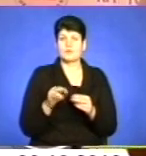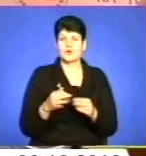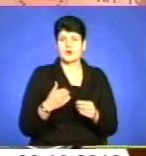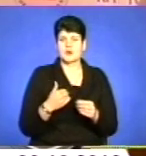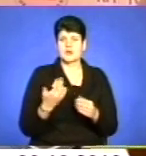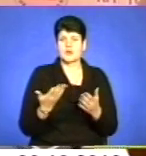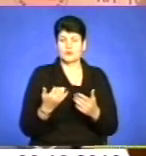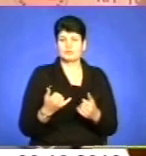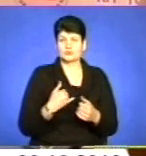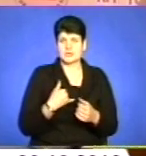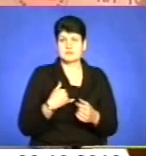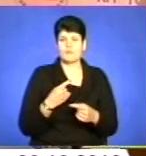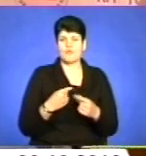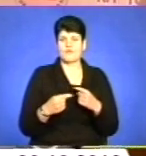повертають